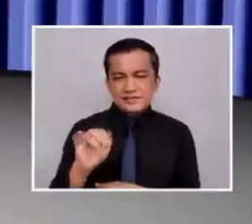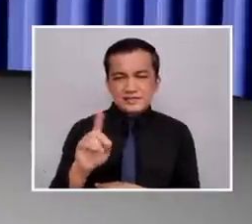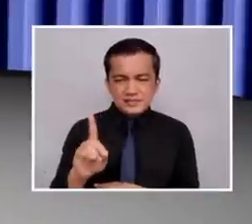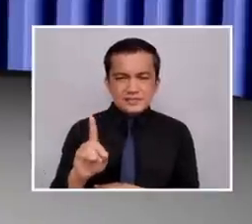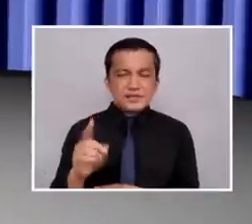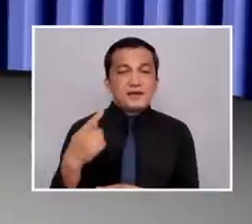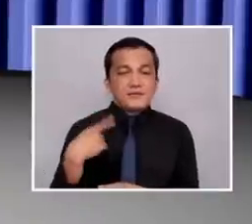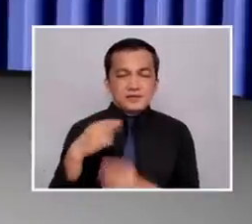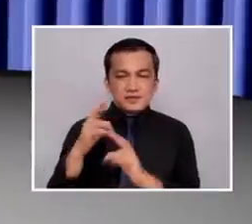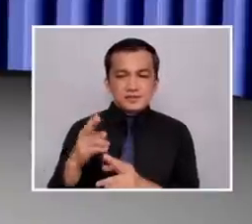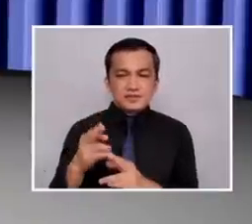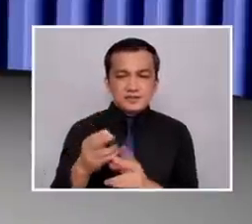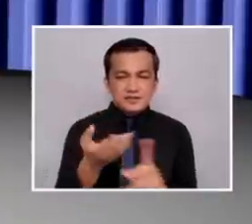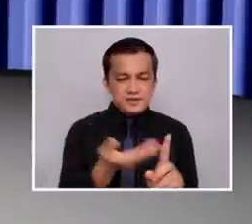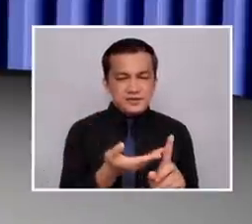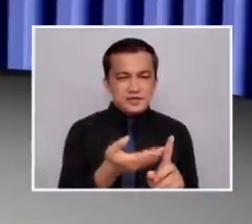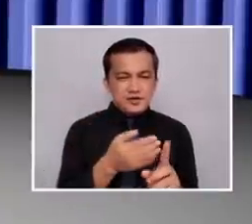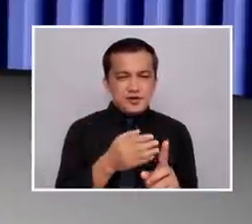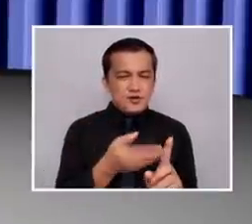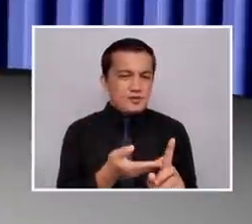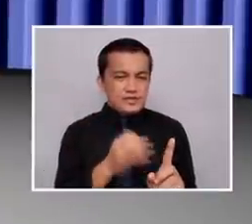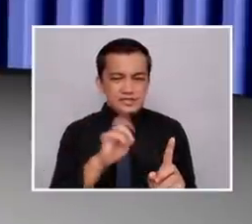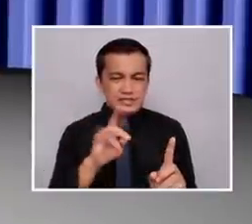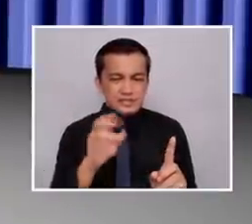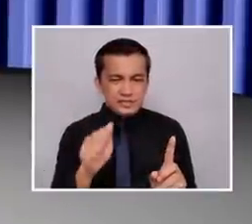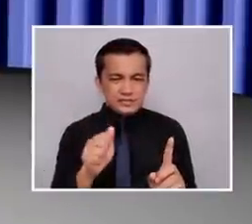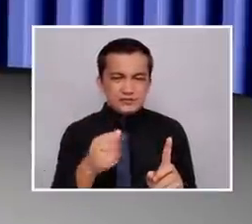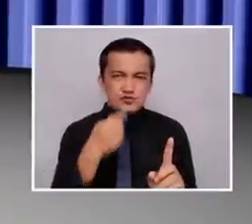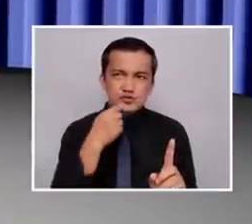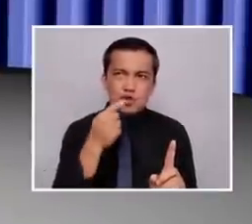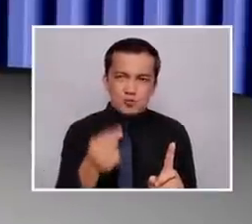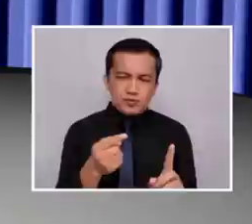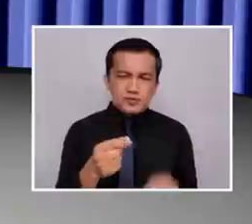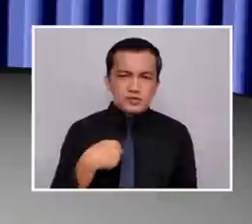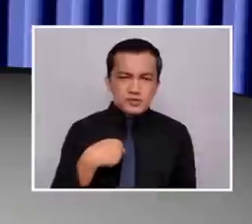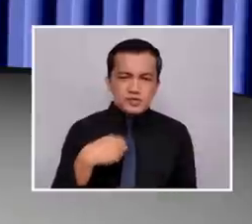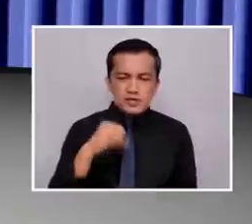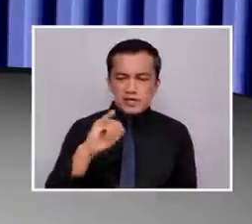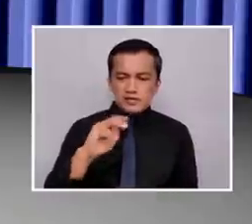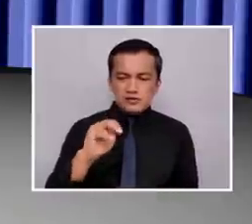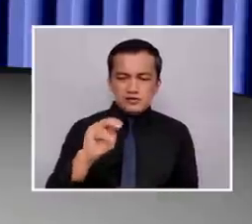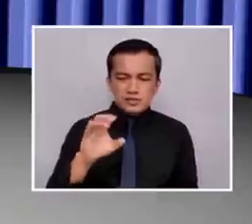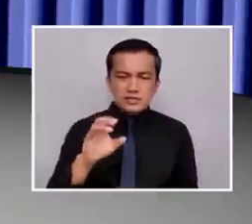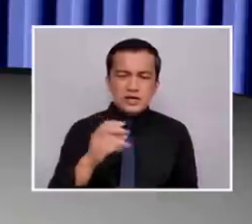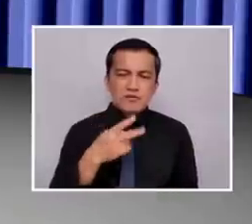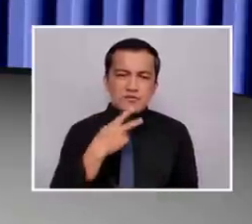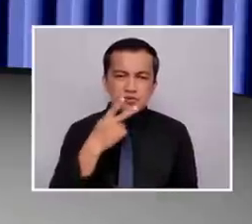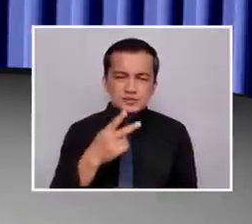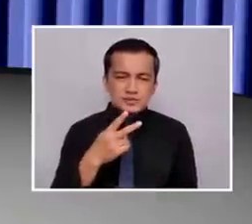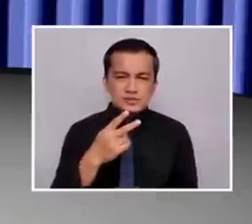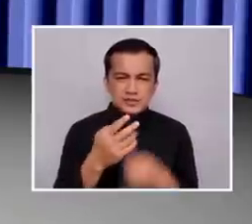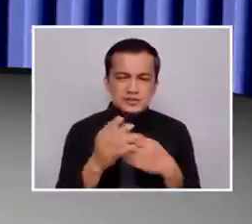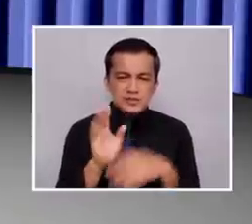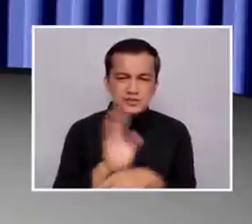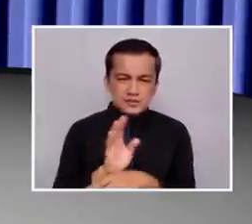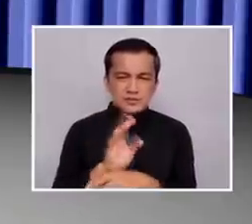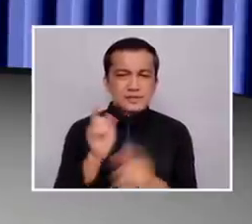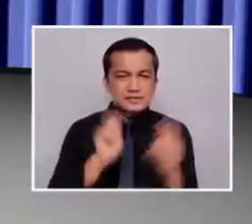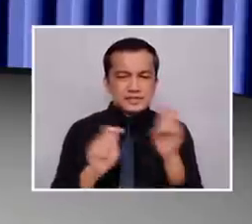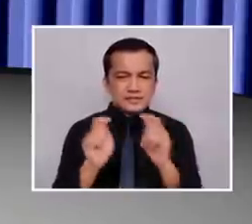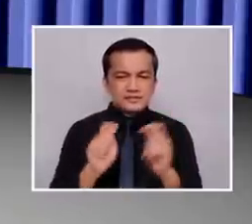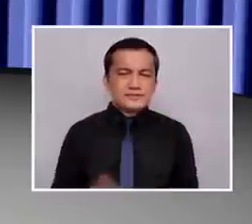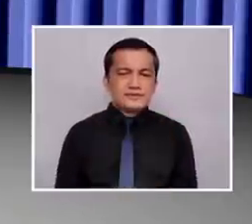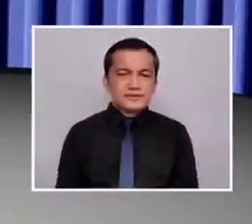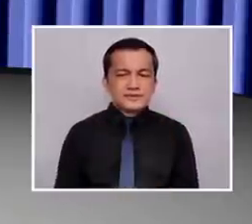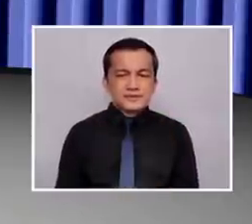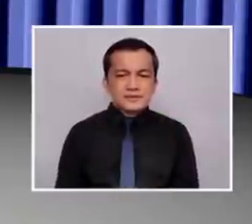ng bidang si Idina Menzel sa nagsasabing iconic ang kanyang boses sa pelikula at sa teatro. Samantala,